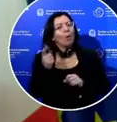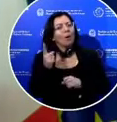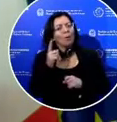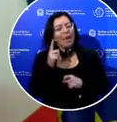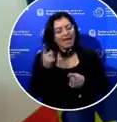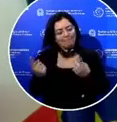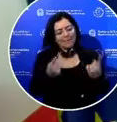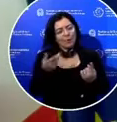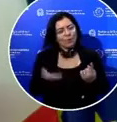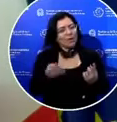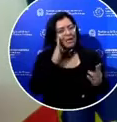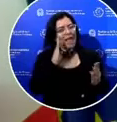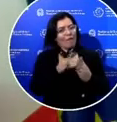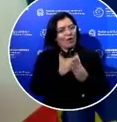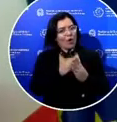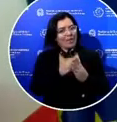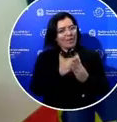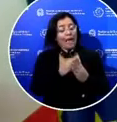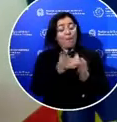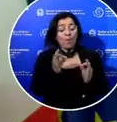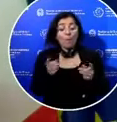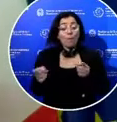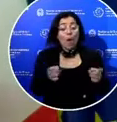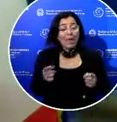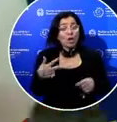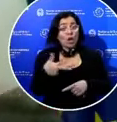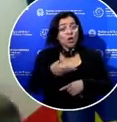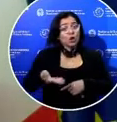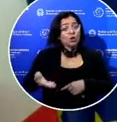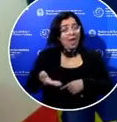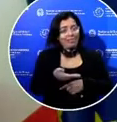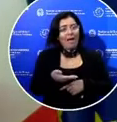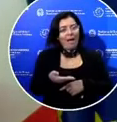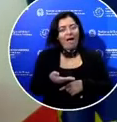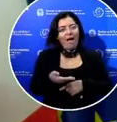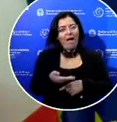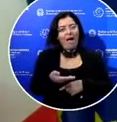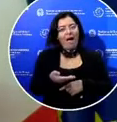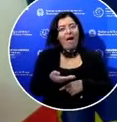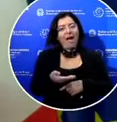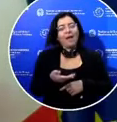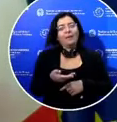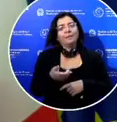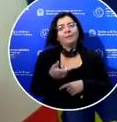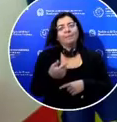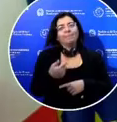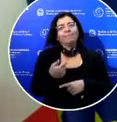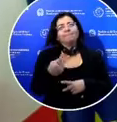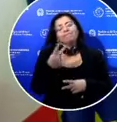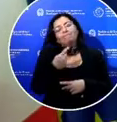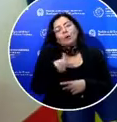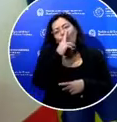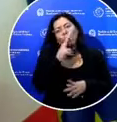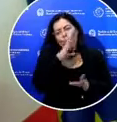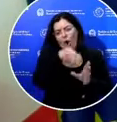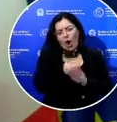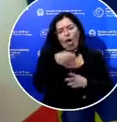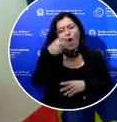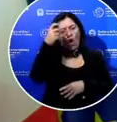il periodo che la nostra società deve affrontare. Come membro di questo governo mi sento di doverlo